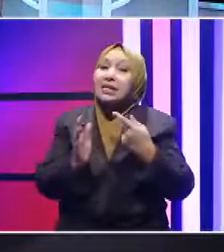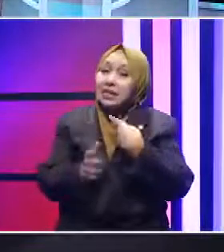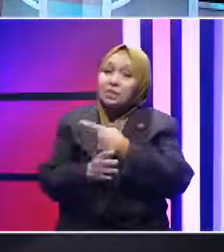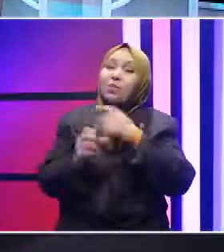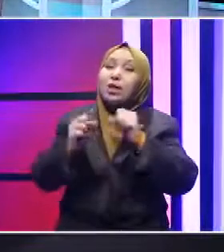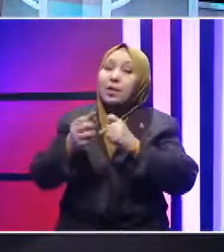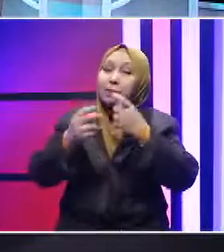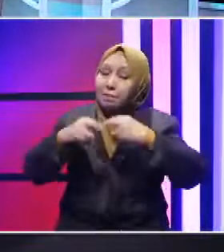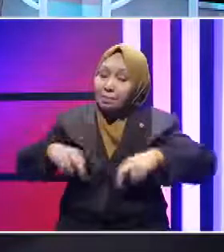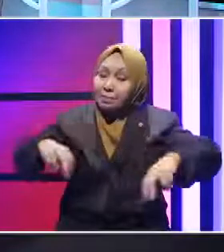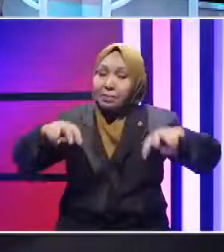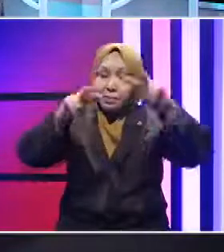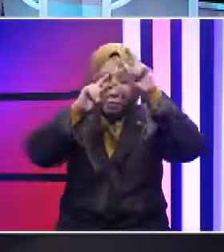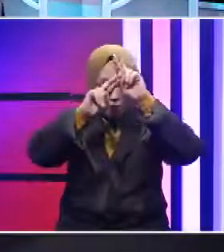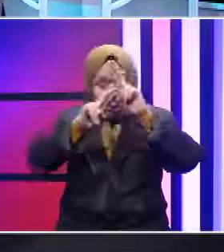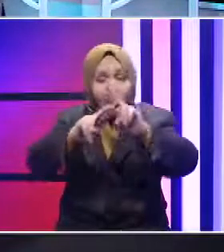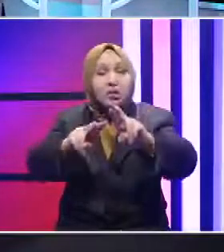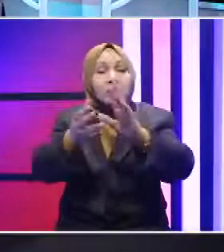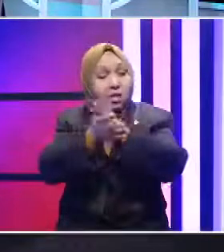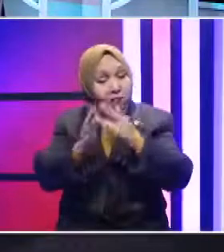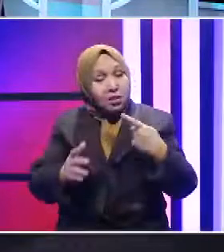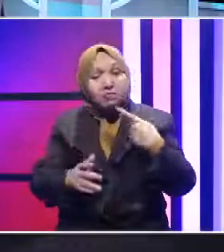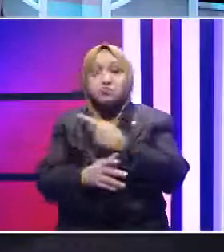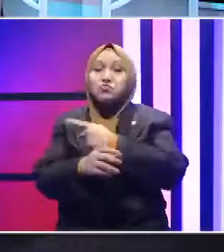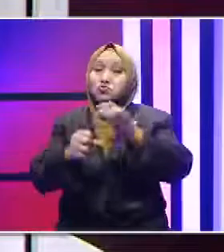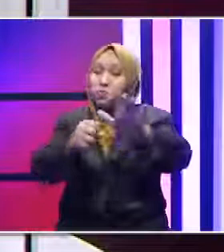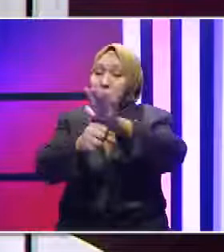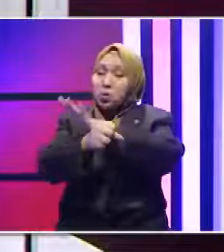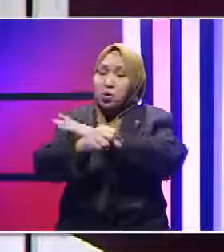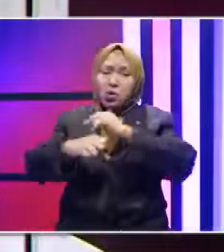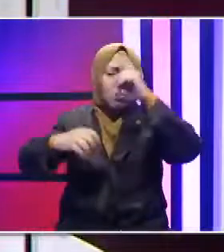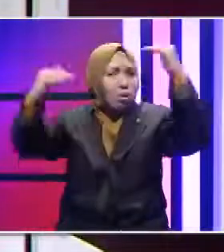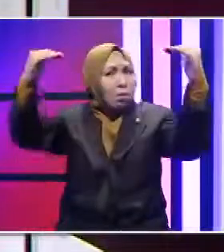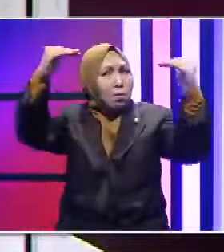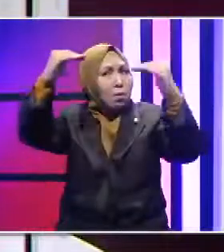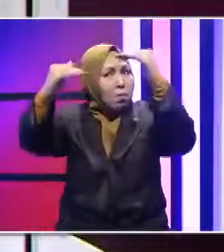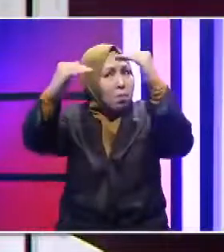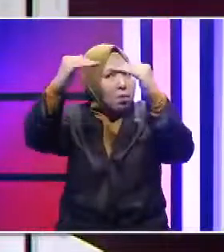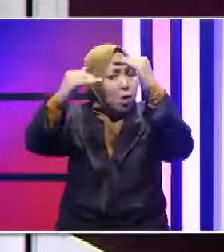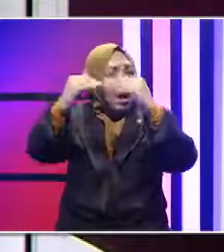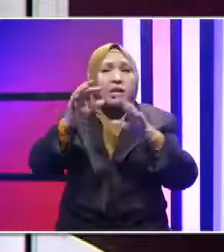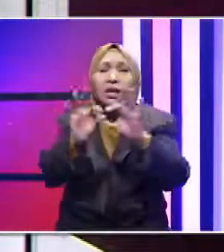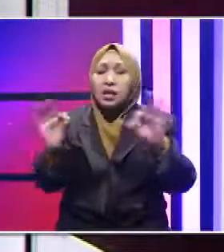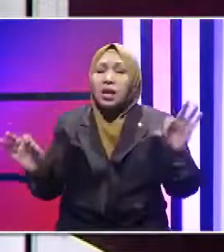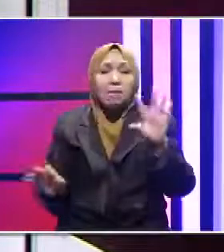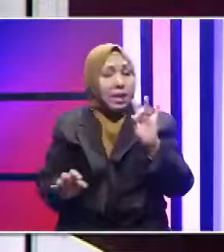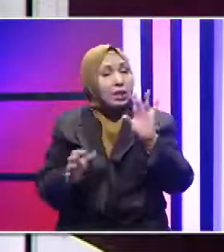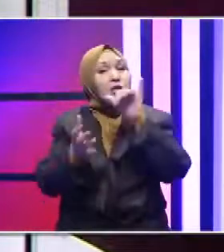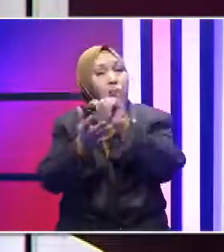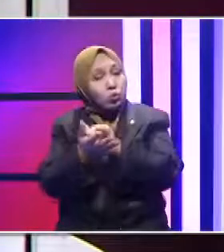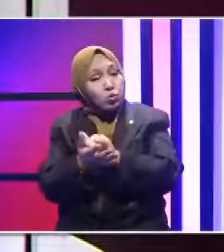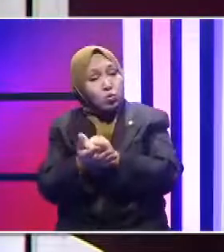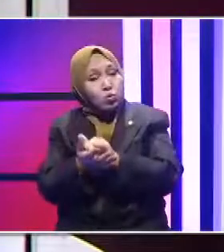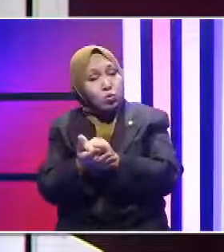ya, Allah dah jadikan kita sempurna, Allah seimbangkan, ya. Kalau ayat yang ke-8 itu fi